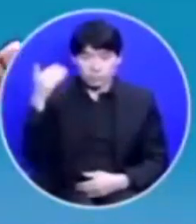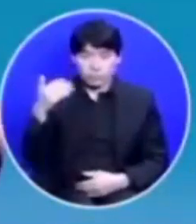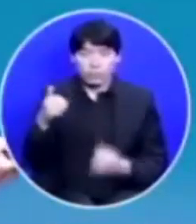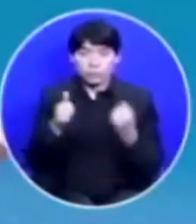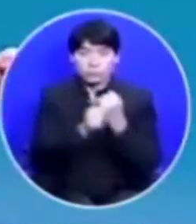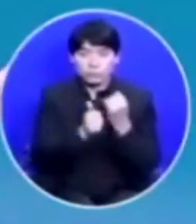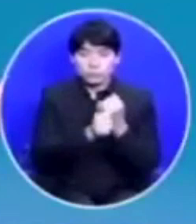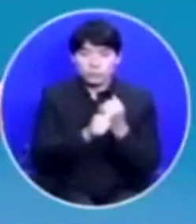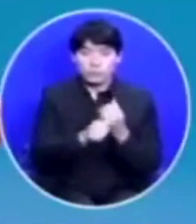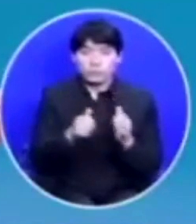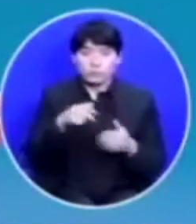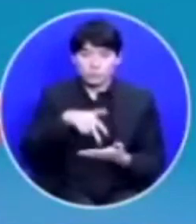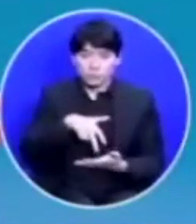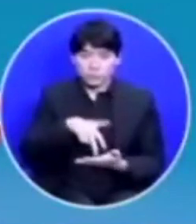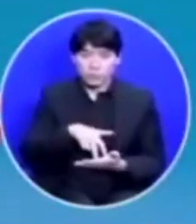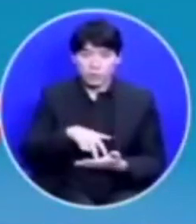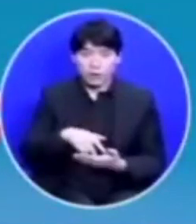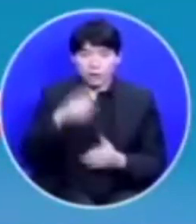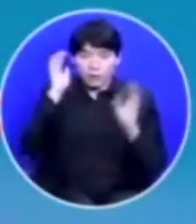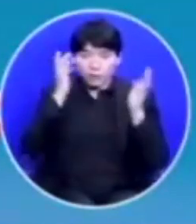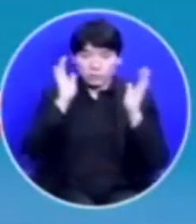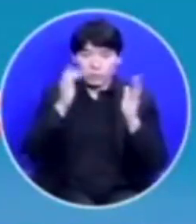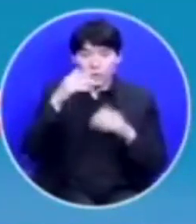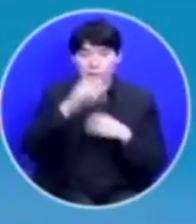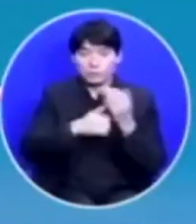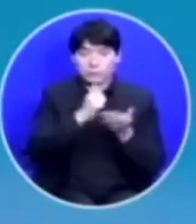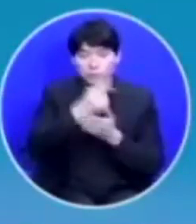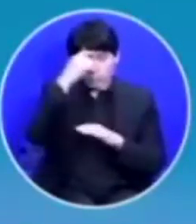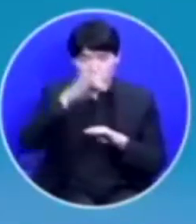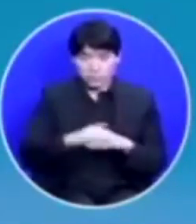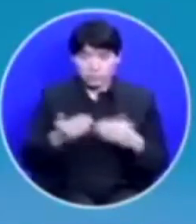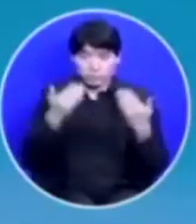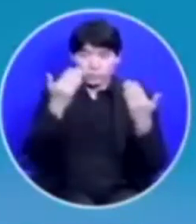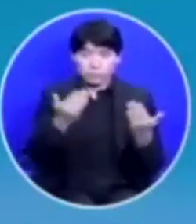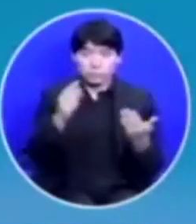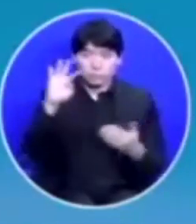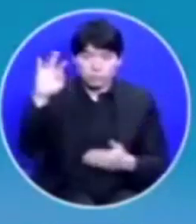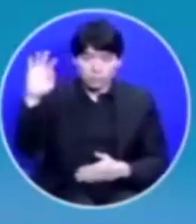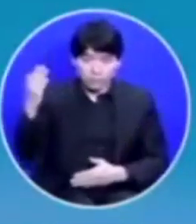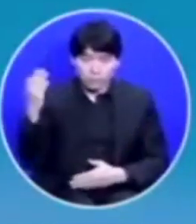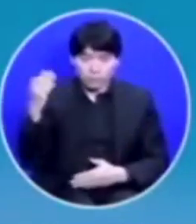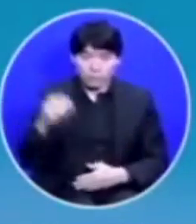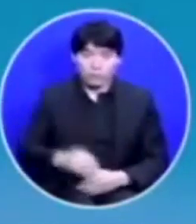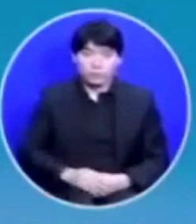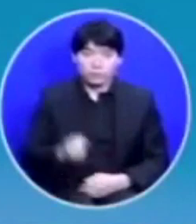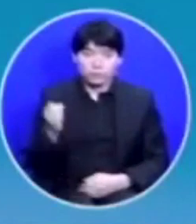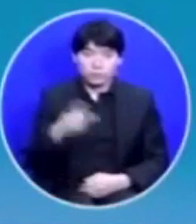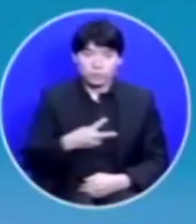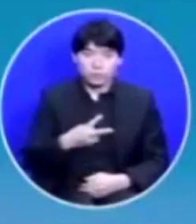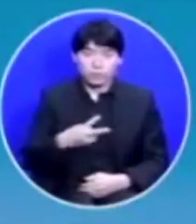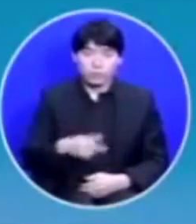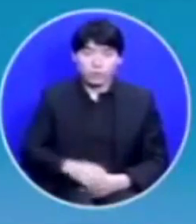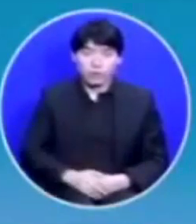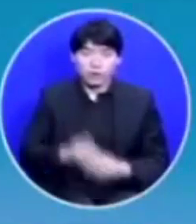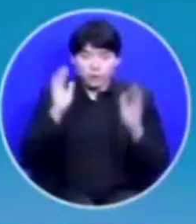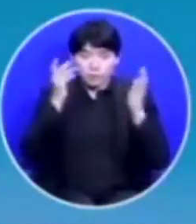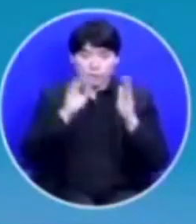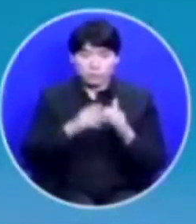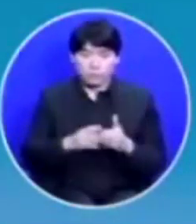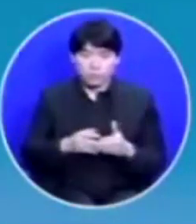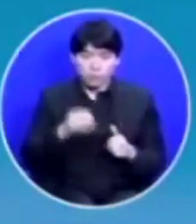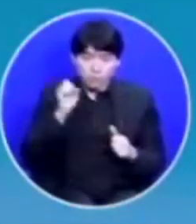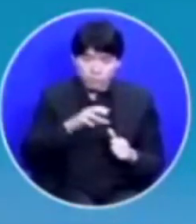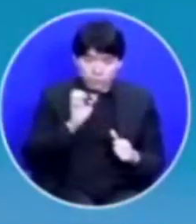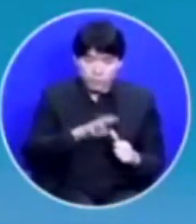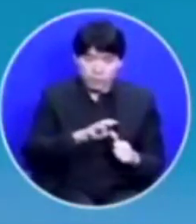안내 이하 이들도 하나님께 예배 드려야지 그리고 그 아이들에게 그렇게 아주 혼을 내거나 어미 말하면